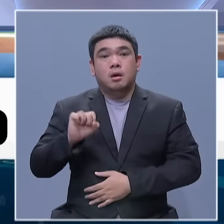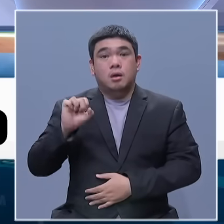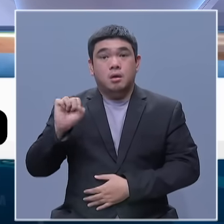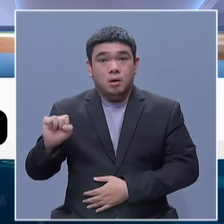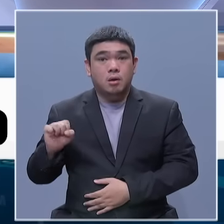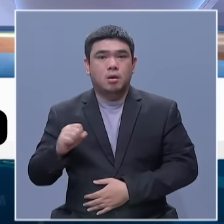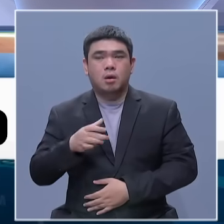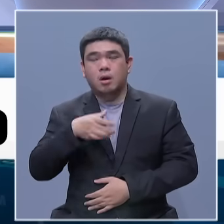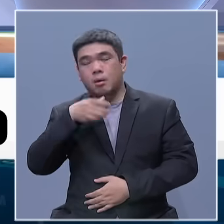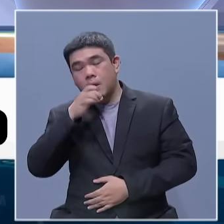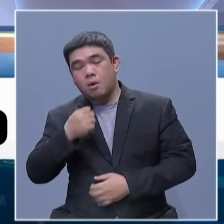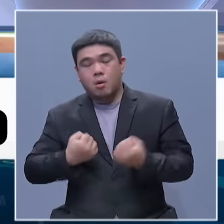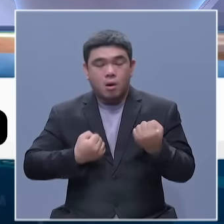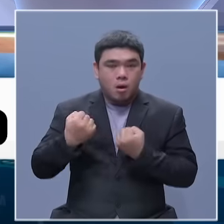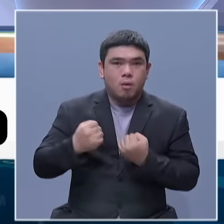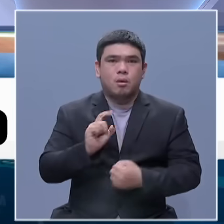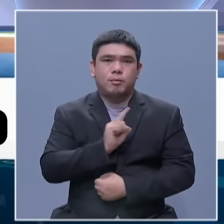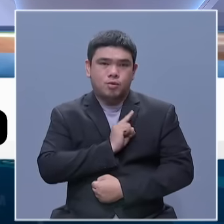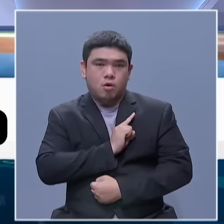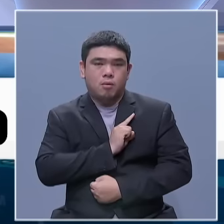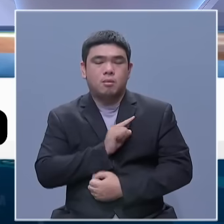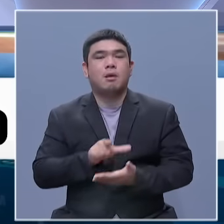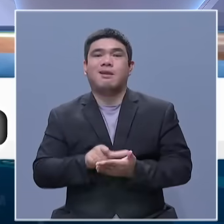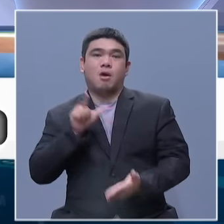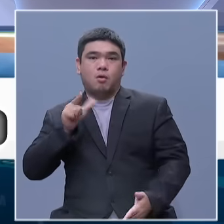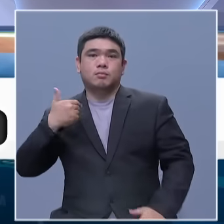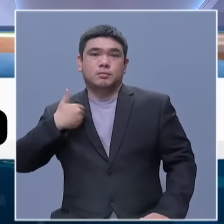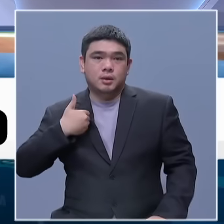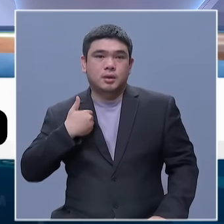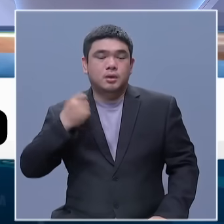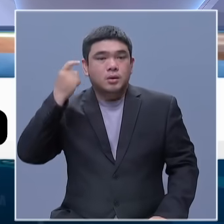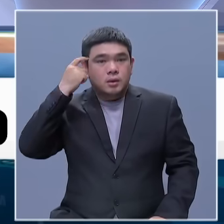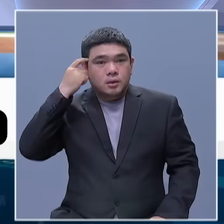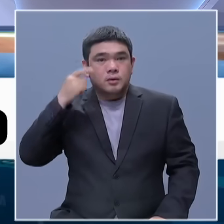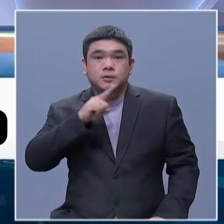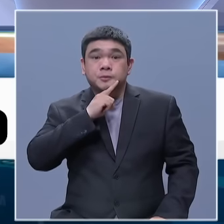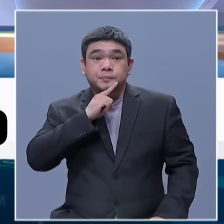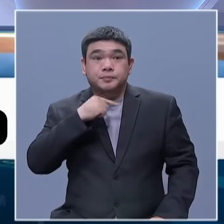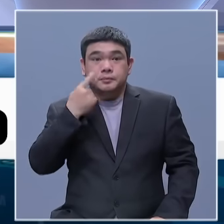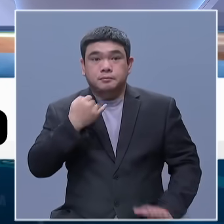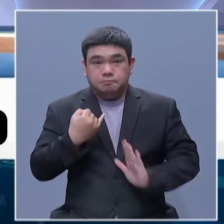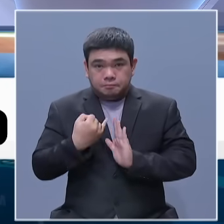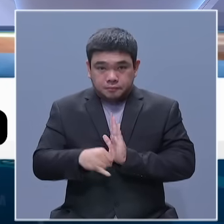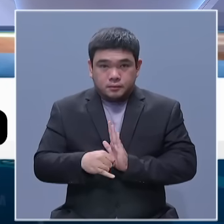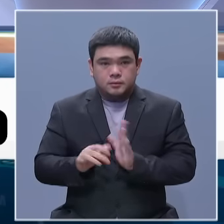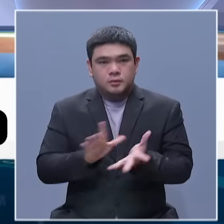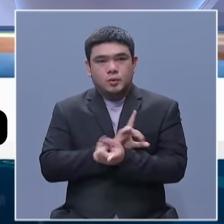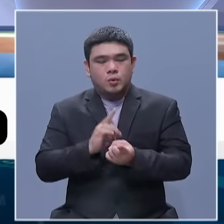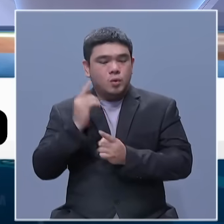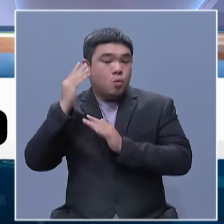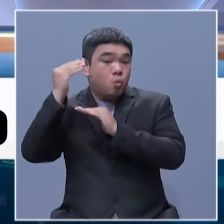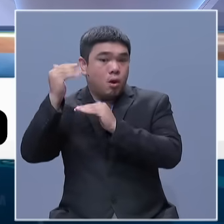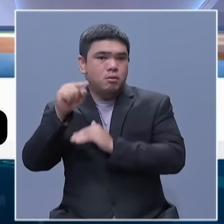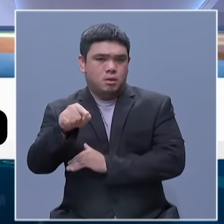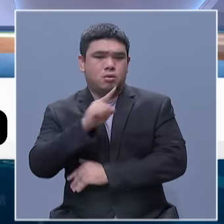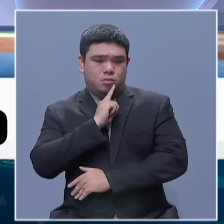เรื่องของเมาแล้วขับอย่างนี้ก็แสดงความรับผิดชอบเลยด้วยการลาออกดังนั้นพอมีกรณีที่มีการทำความผิดสังคมก็จะคาดหวัง